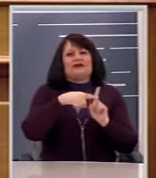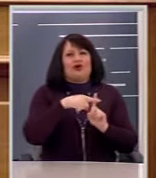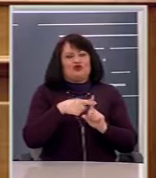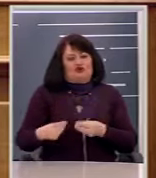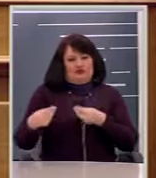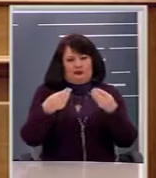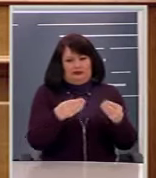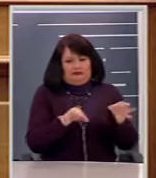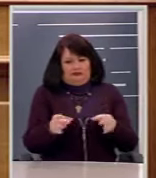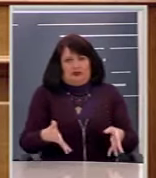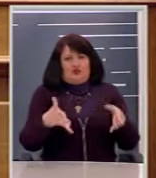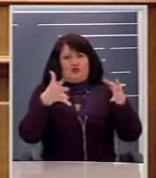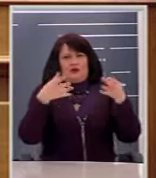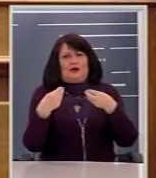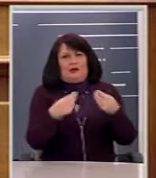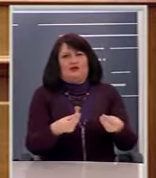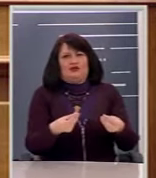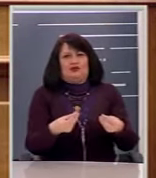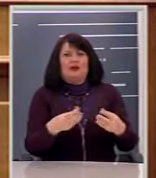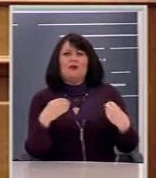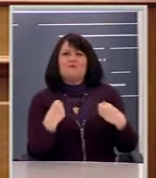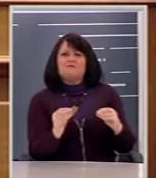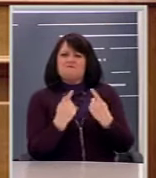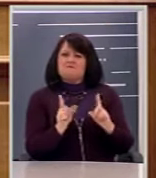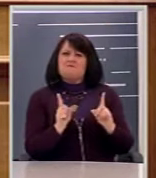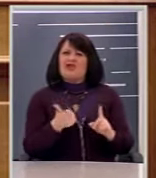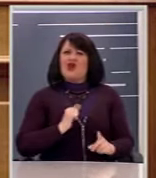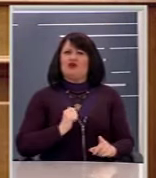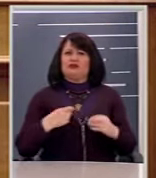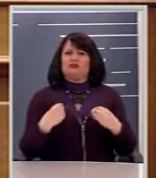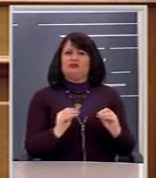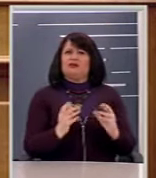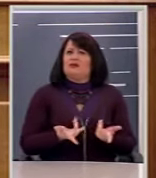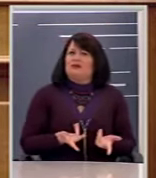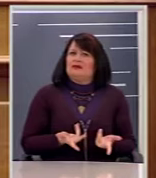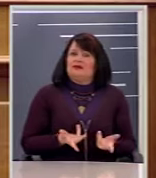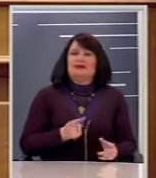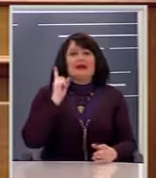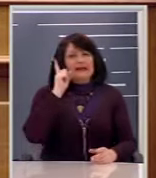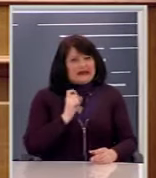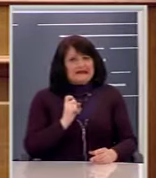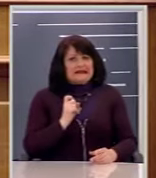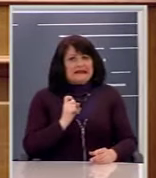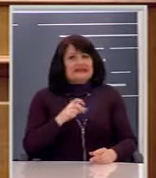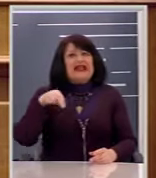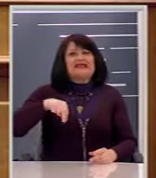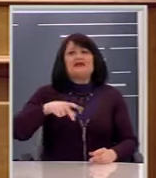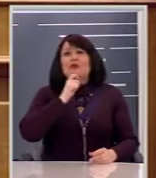το οποίο περιέργως πουλήθηκε σε ιδιώτες. Ξέρετε ποια ήταν η τύχη του κυρίου Γιάννη